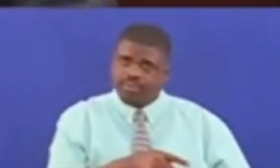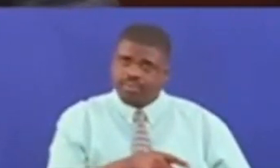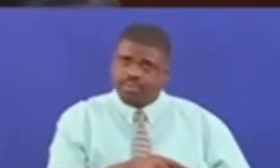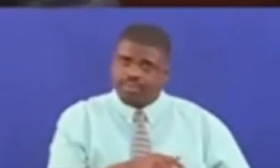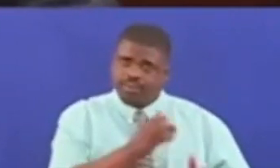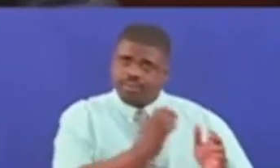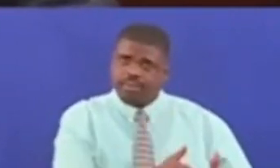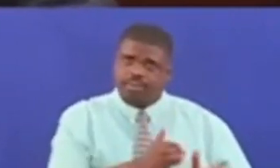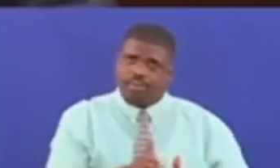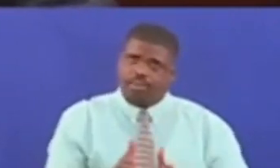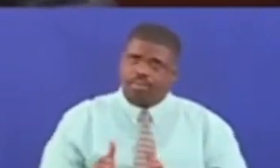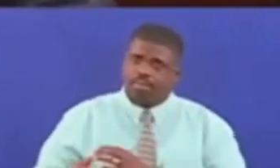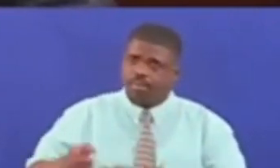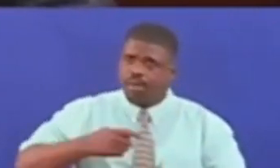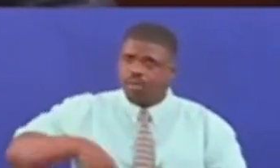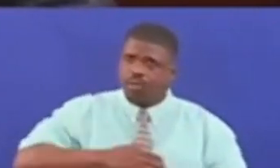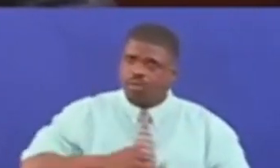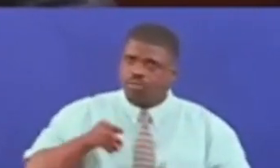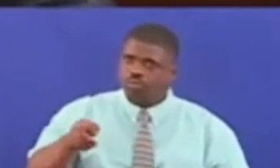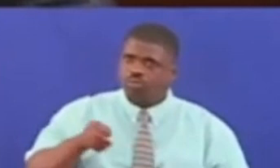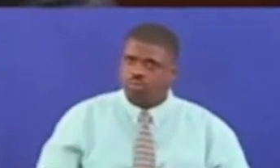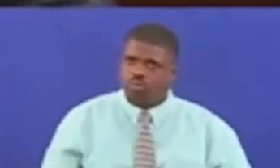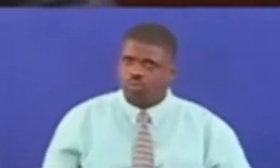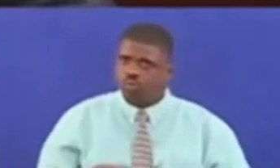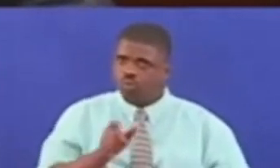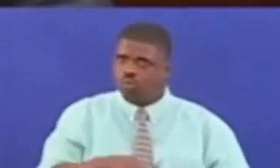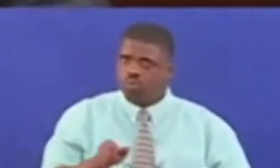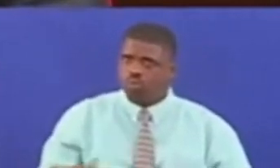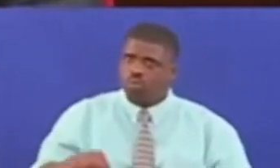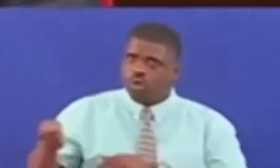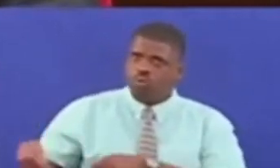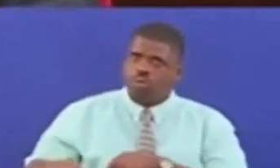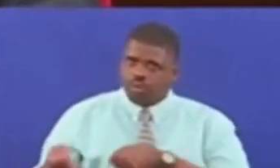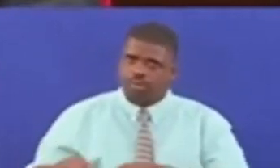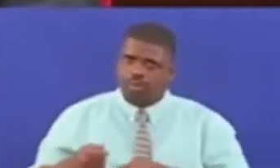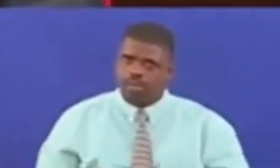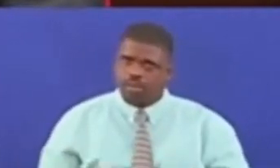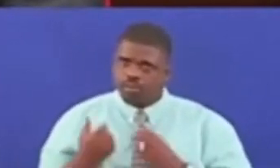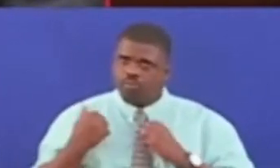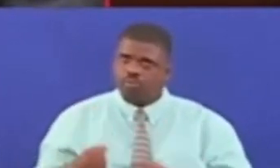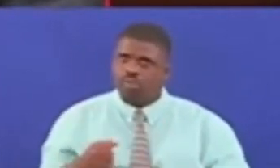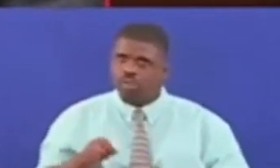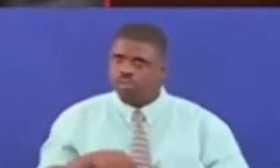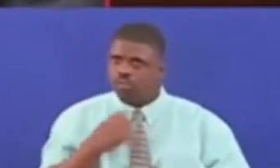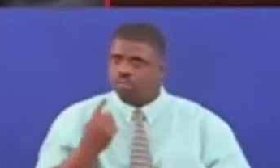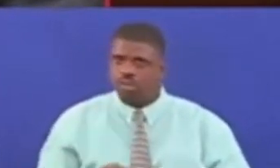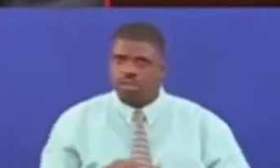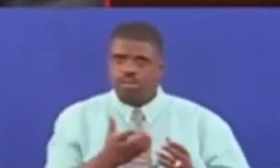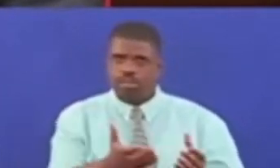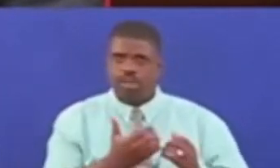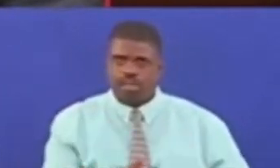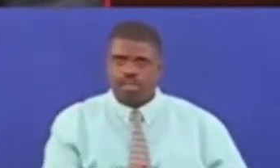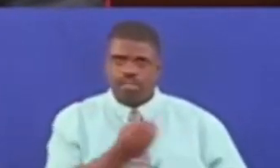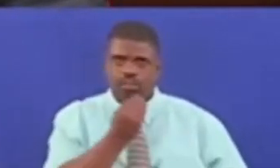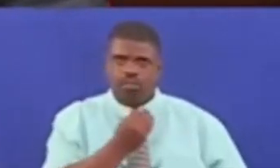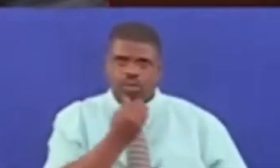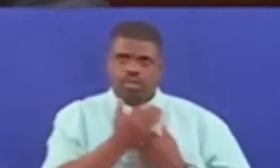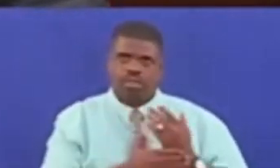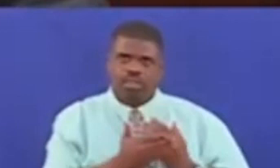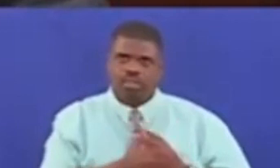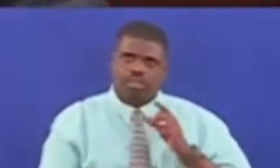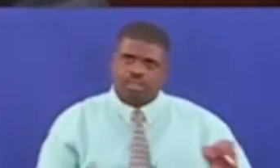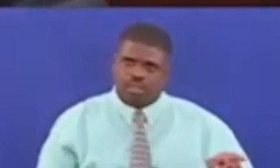mpango wetu huko kwa wakulima, kuendeleza juhudi za kujitosheleza kwa mahitaji ya chakula nchini na